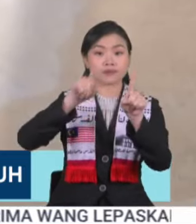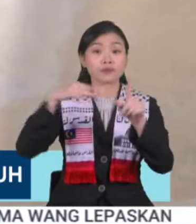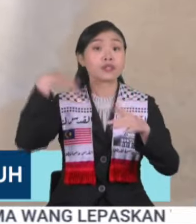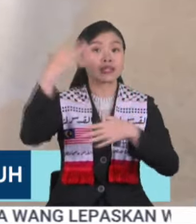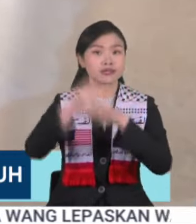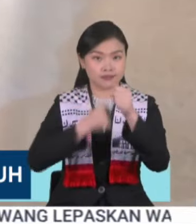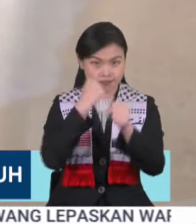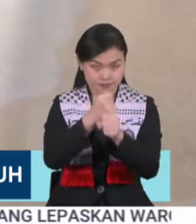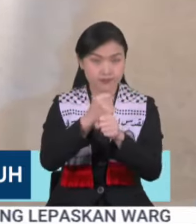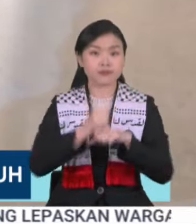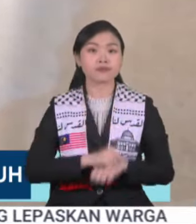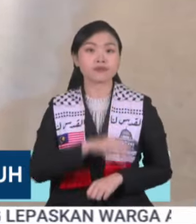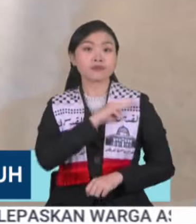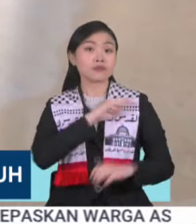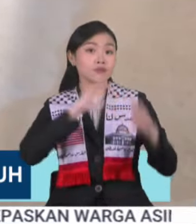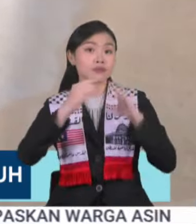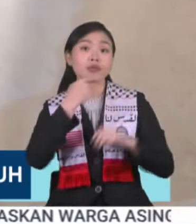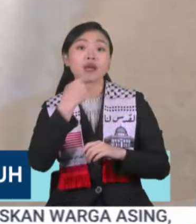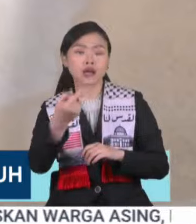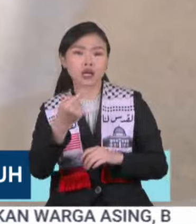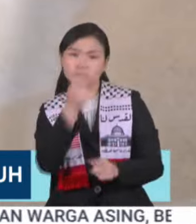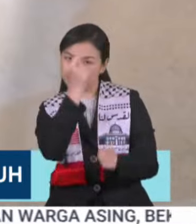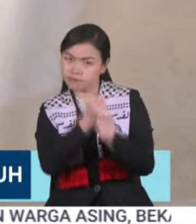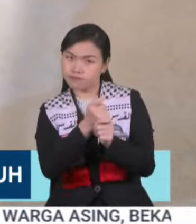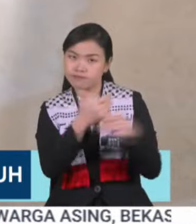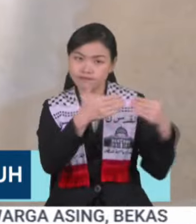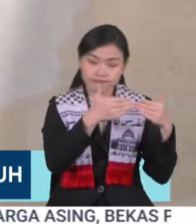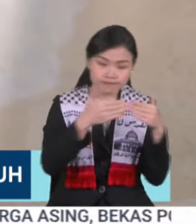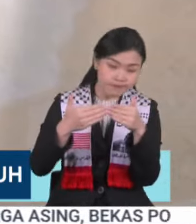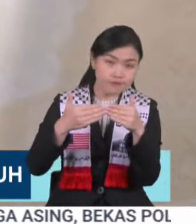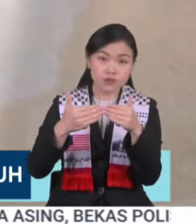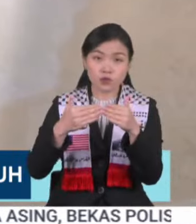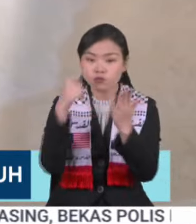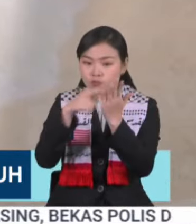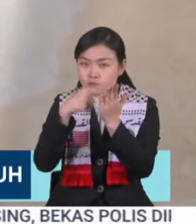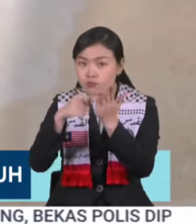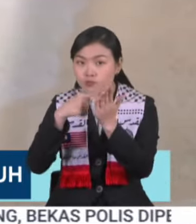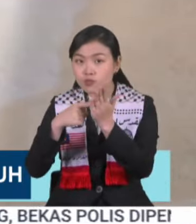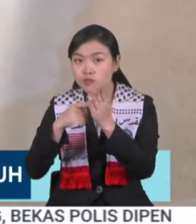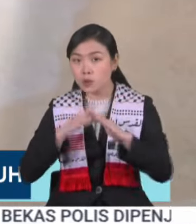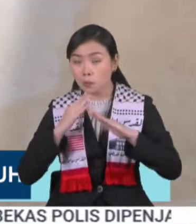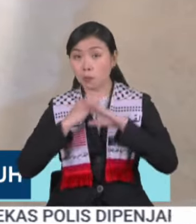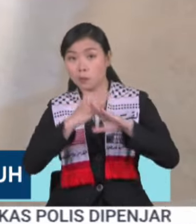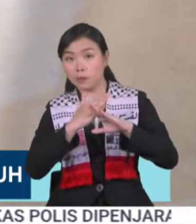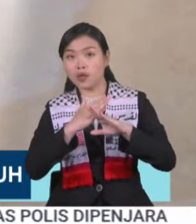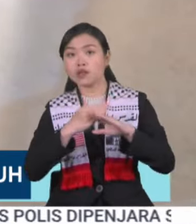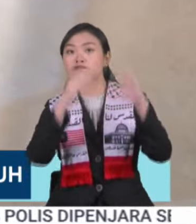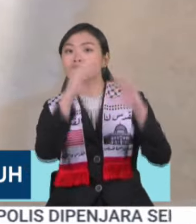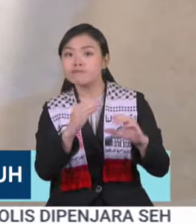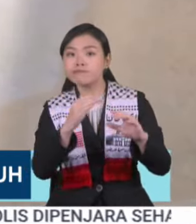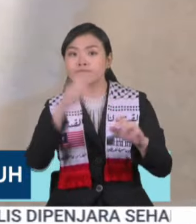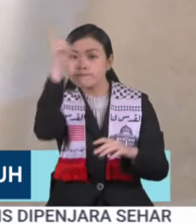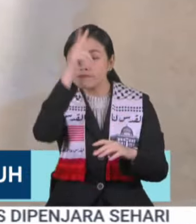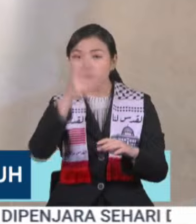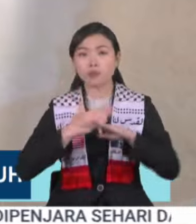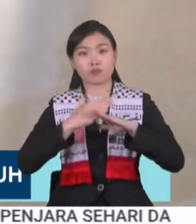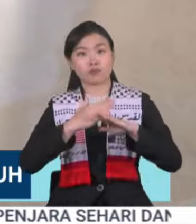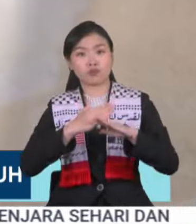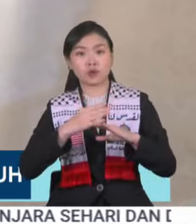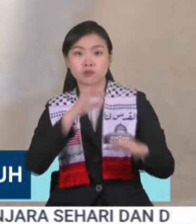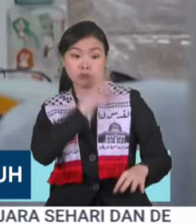1 Januari tahun depan. Menteri Komunikasi berkata ia kekal diteruskan demi memastikan langkah proaktif kerajaan